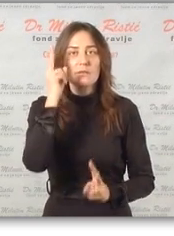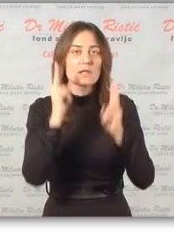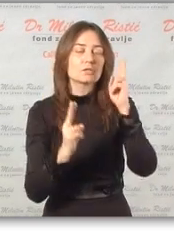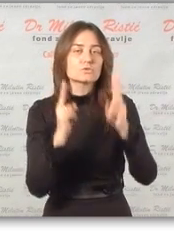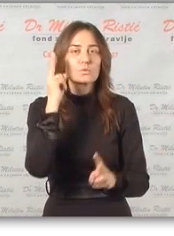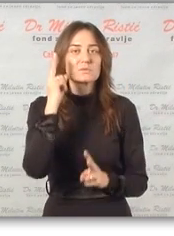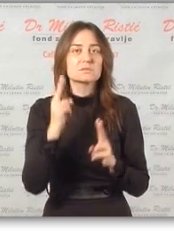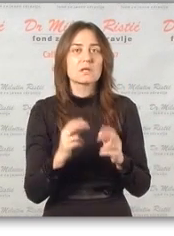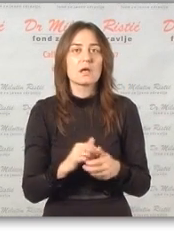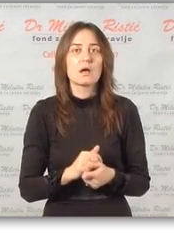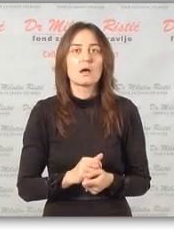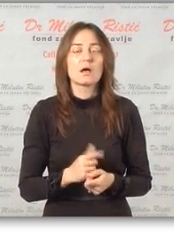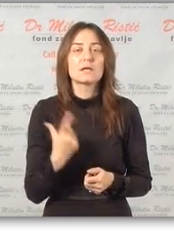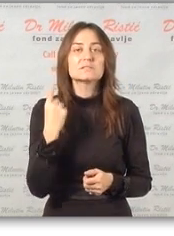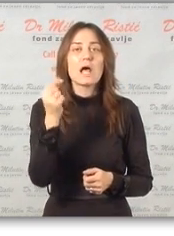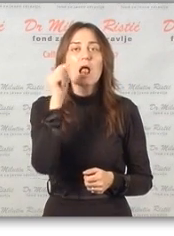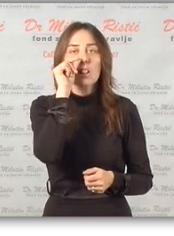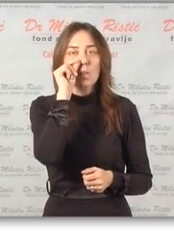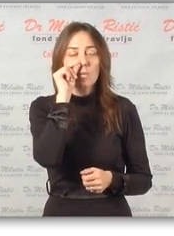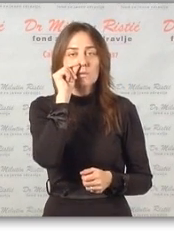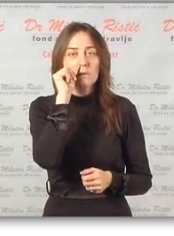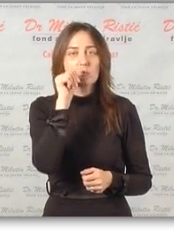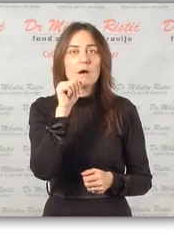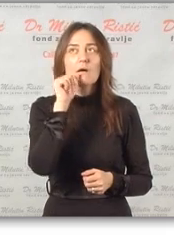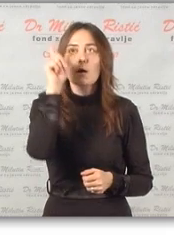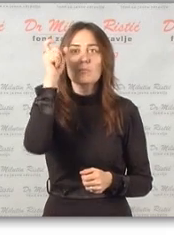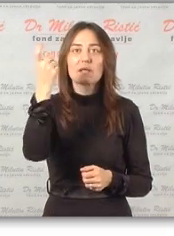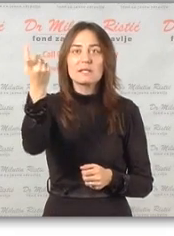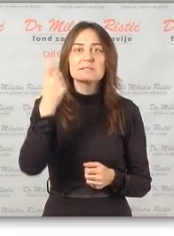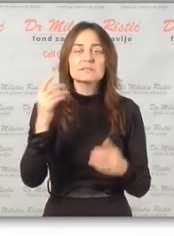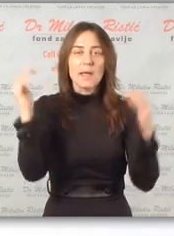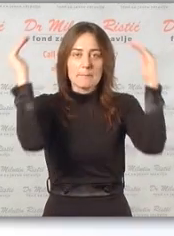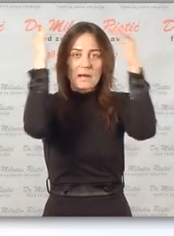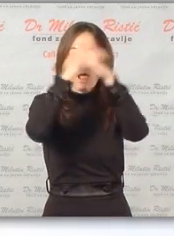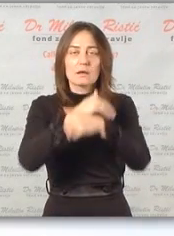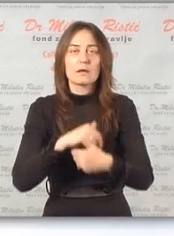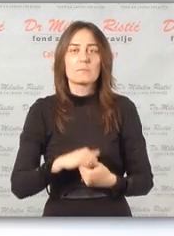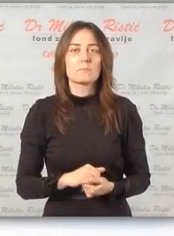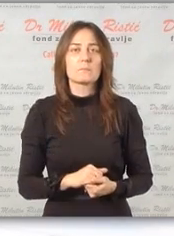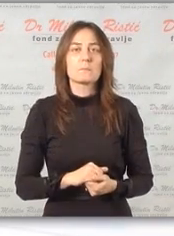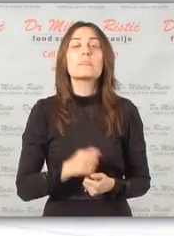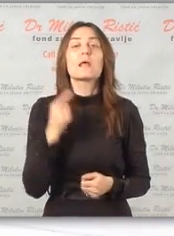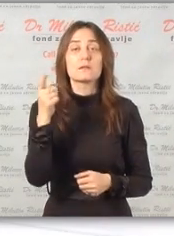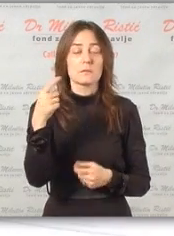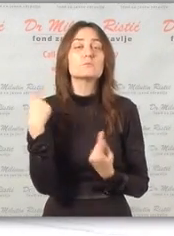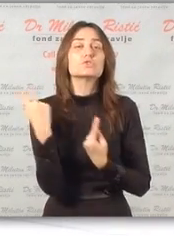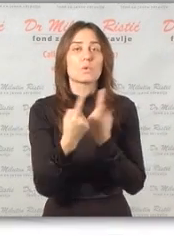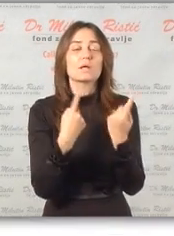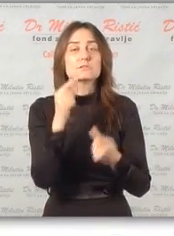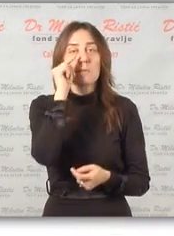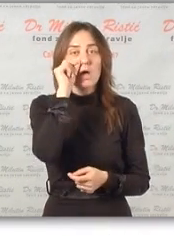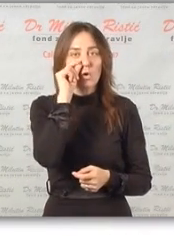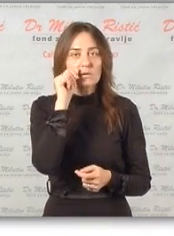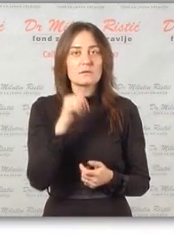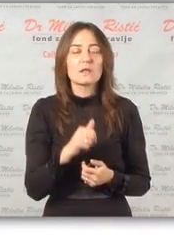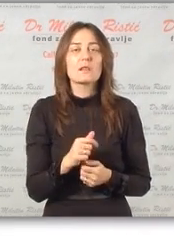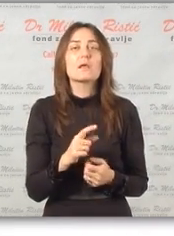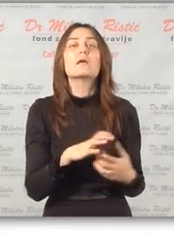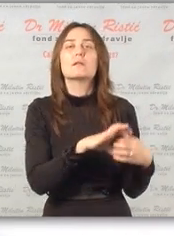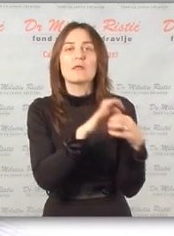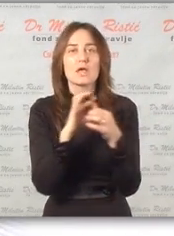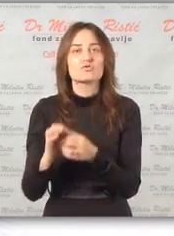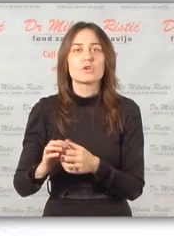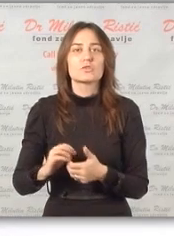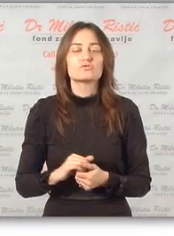strašna diskusija sa ljudima, odnosno bićima iz mraka. U takvim